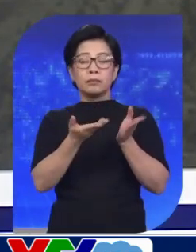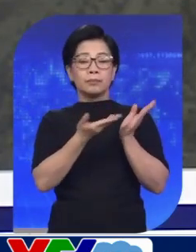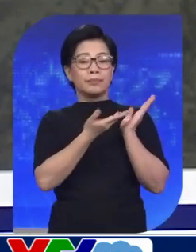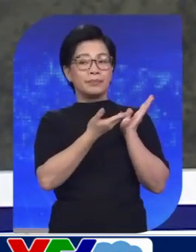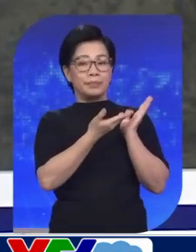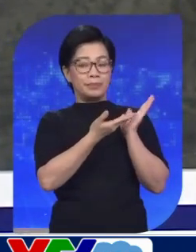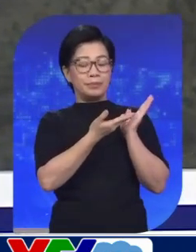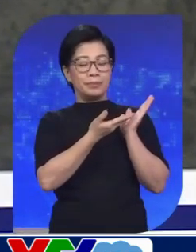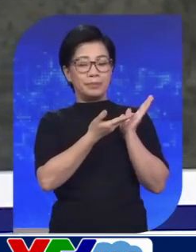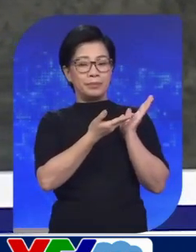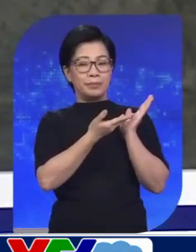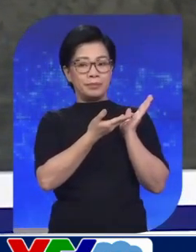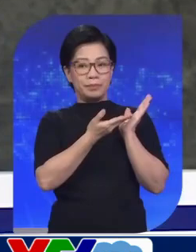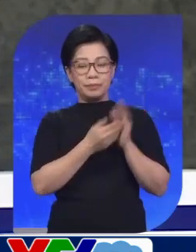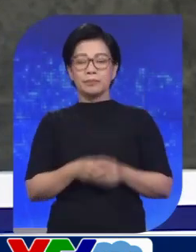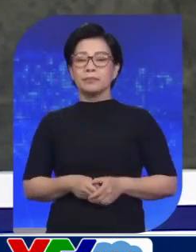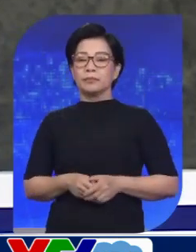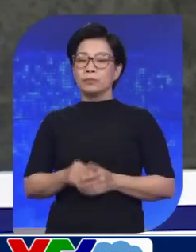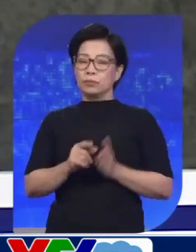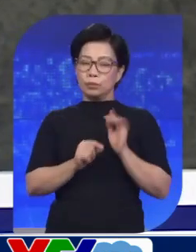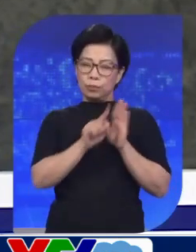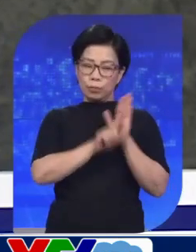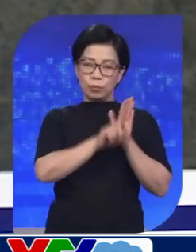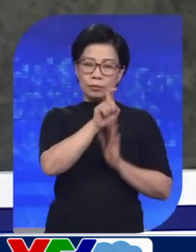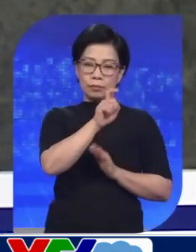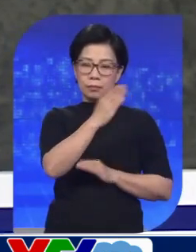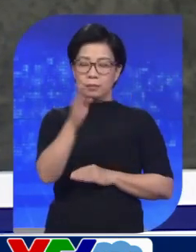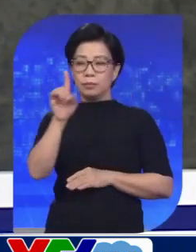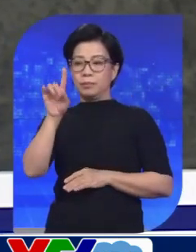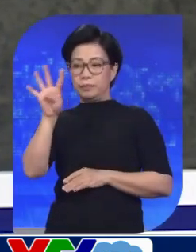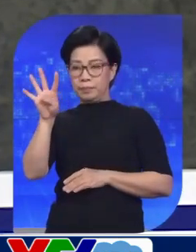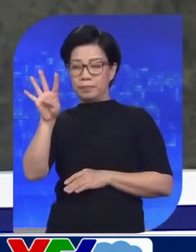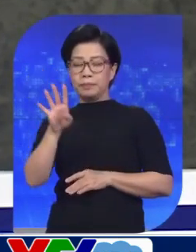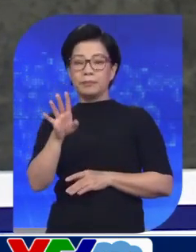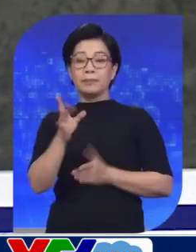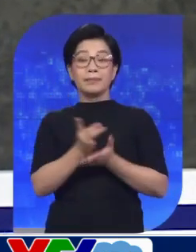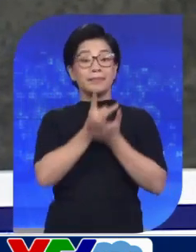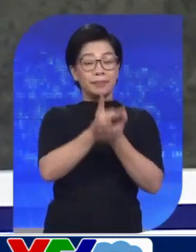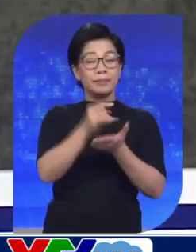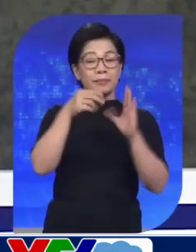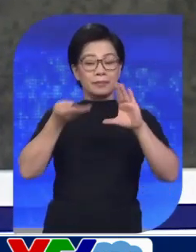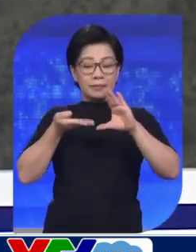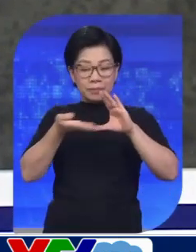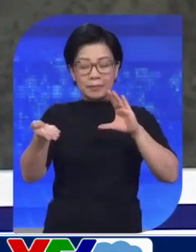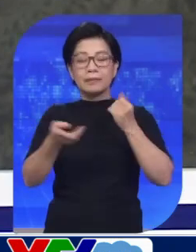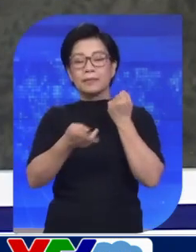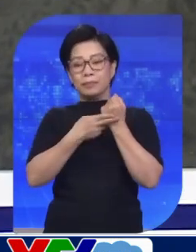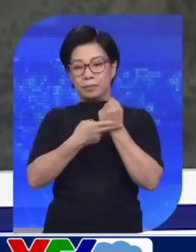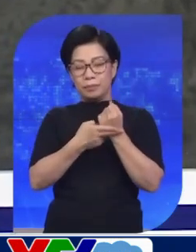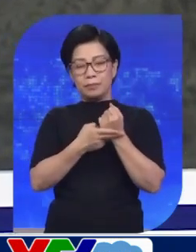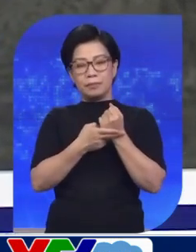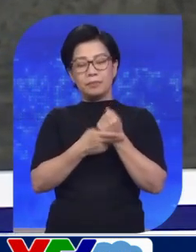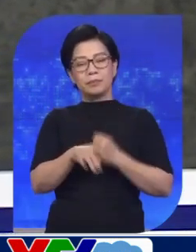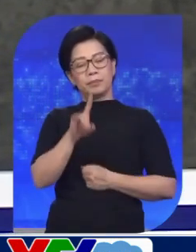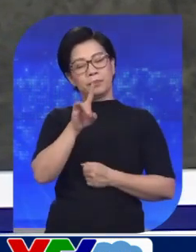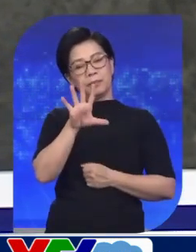Bằng, Lạng Sơn thì nhiệt độ là từ 9 cho tới khoảng 14 độ. Còn đối với Hạ Long, Ninh Bình và thủ đô Hà Nội thì cao hơn